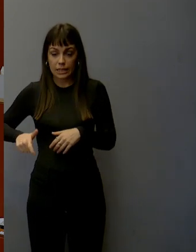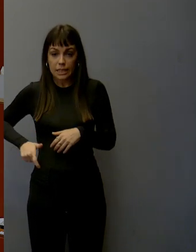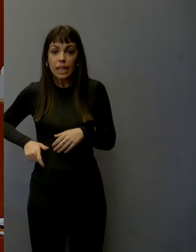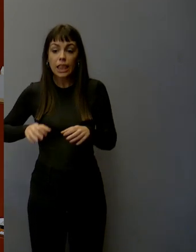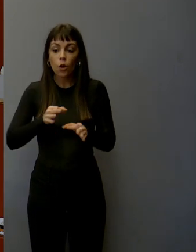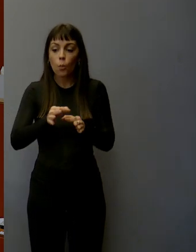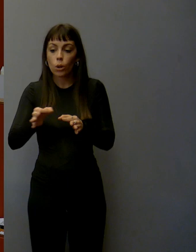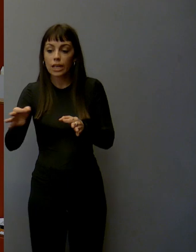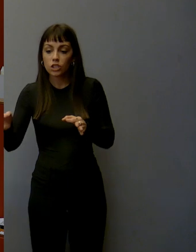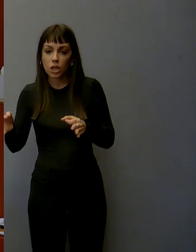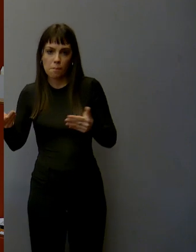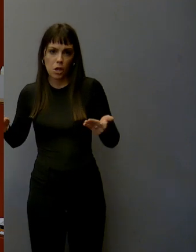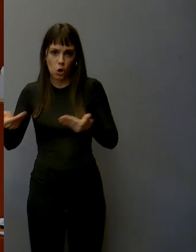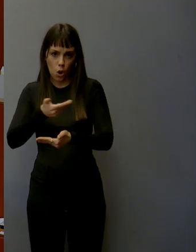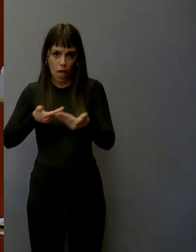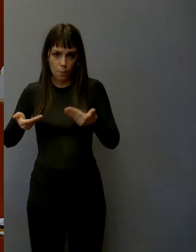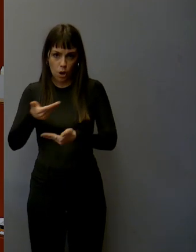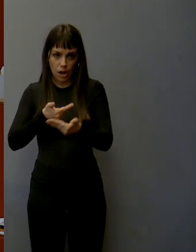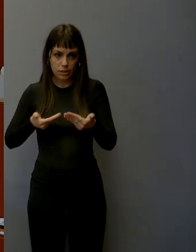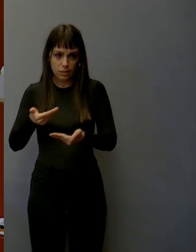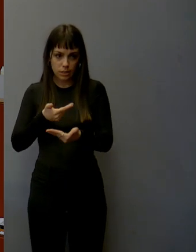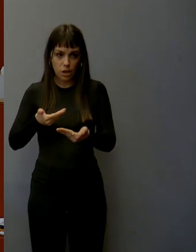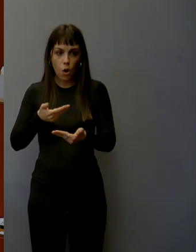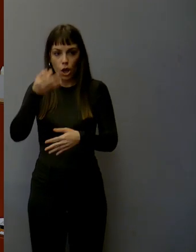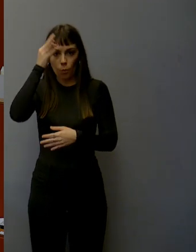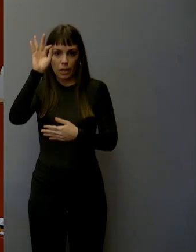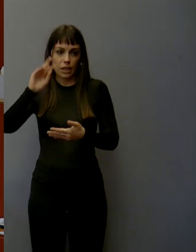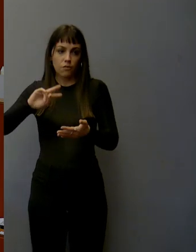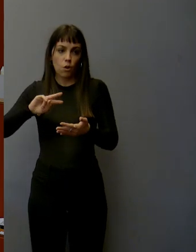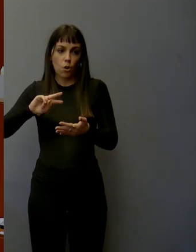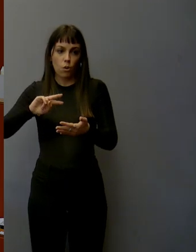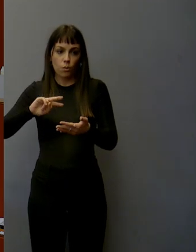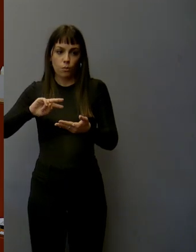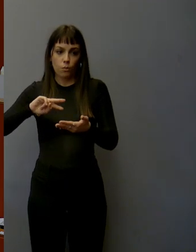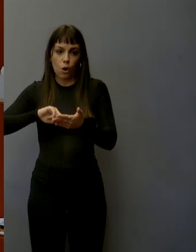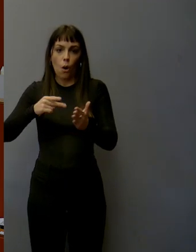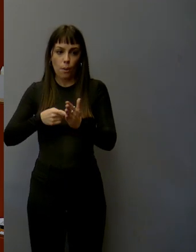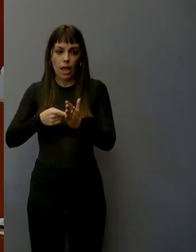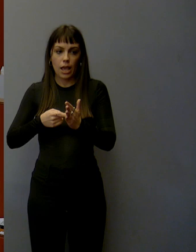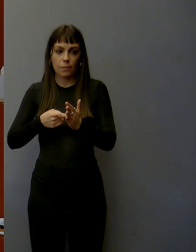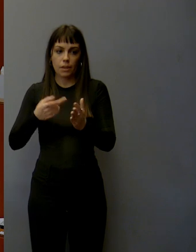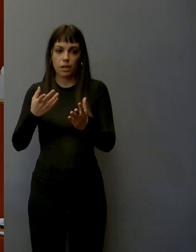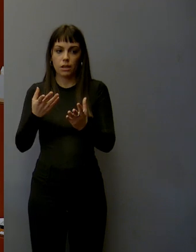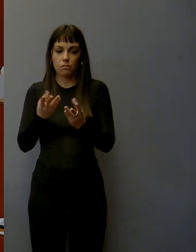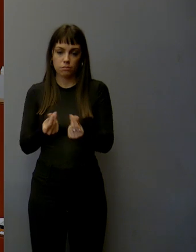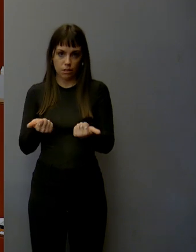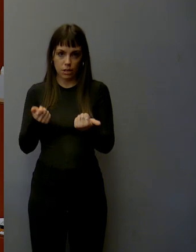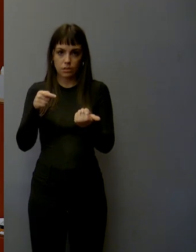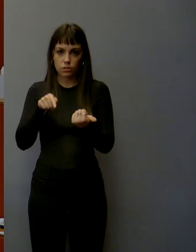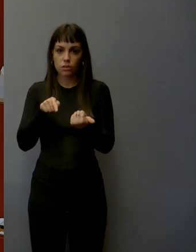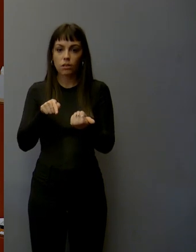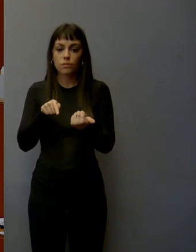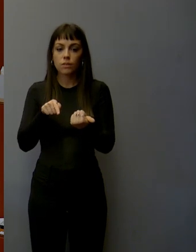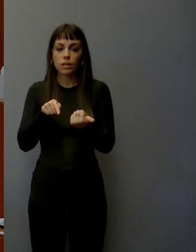dove ci sono ancora questi problemi e subito dopo incrementare quindi i controlli e le sanzioni proprio per far sì che